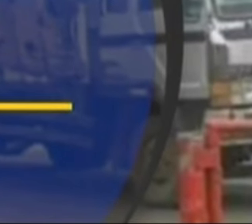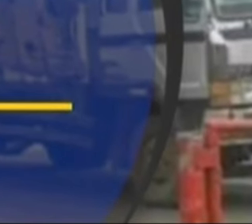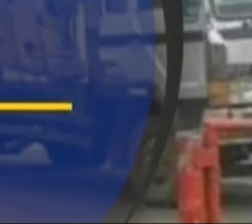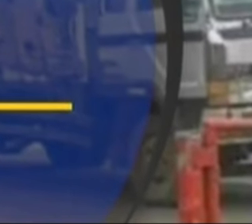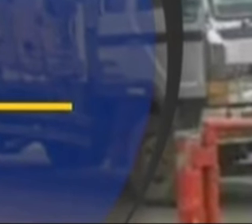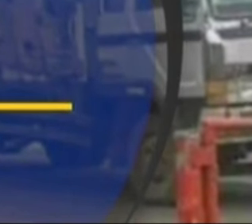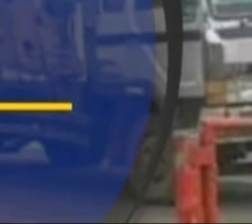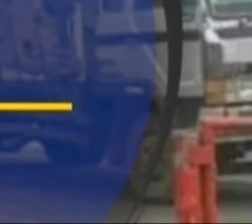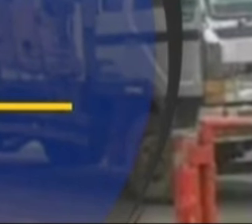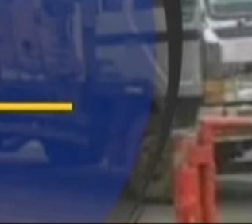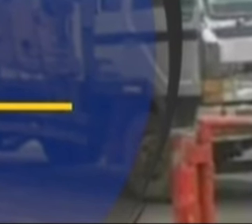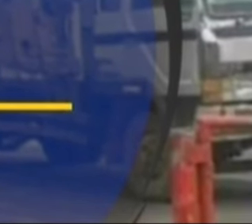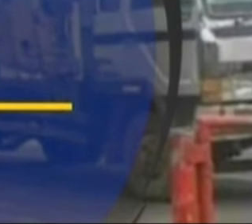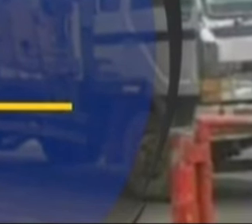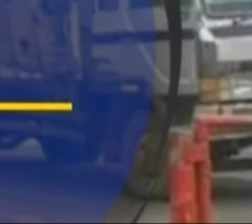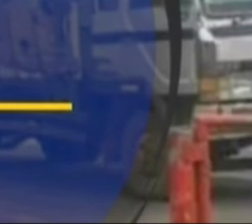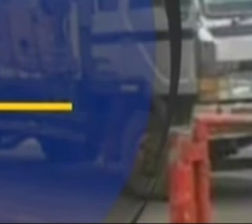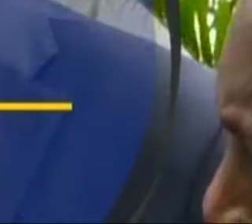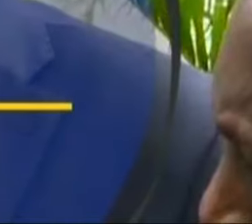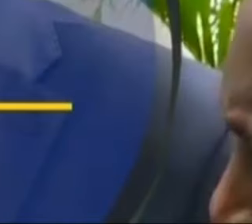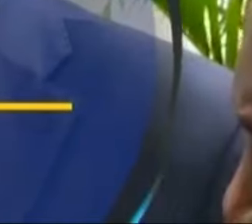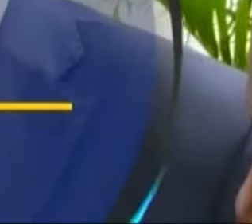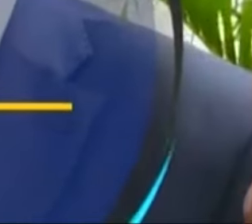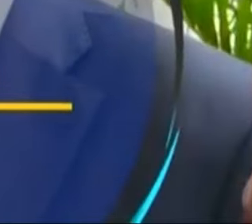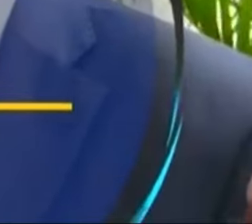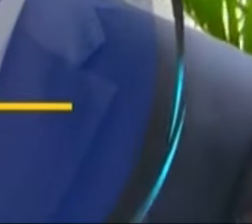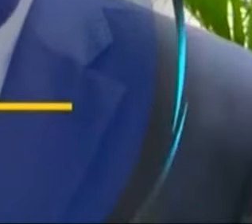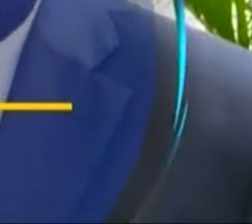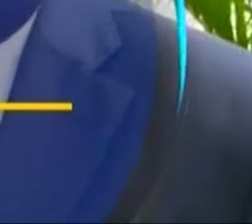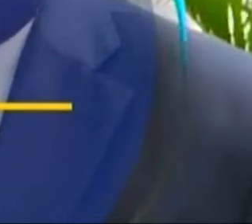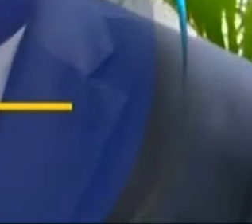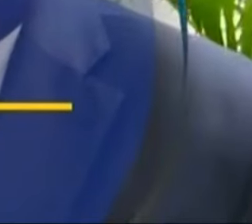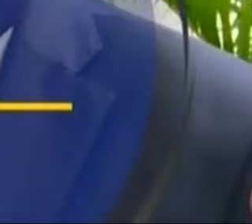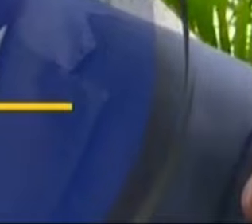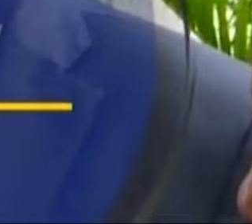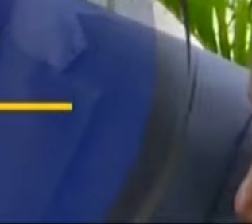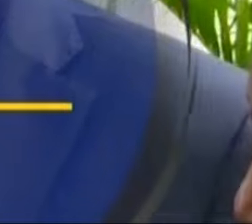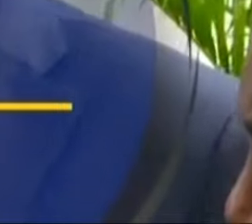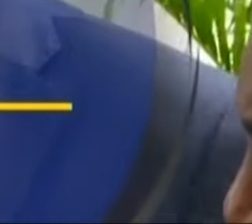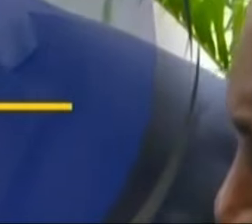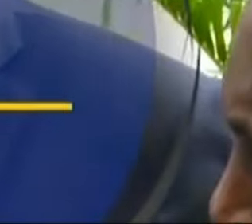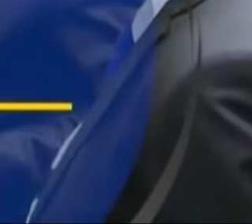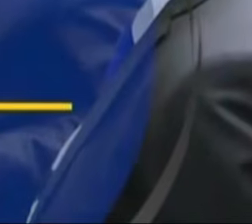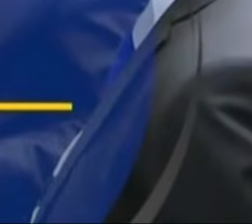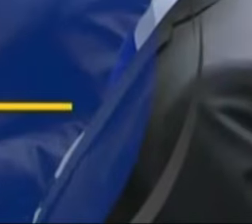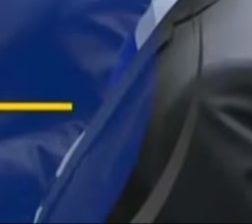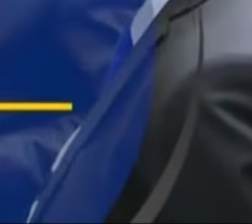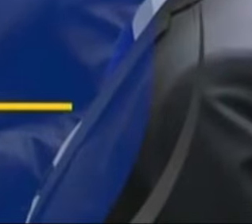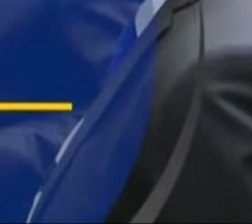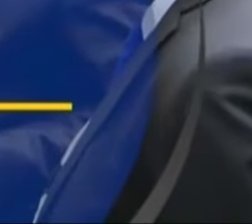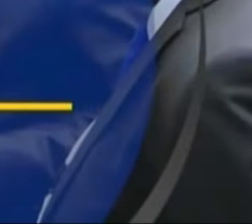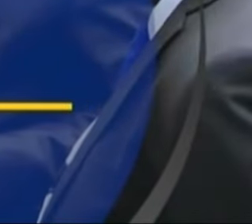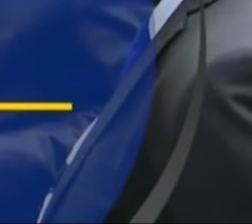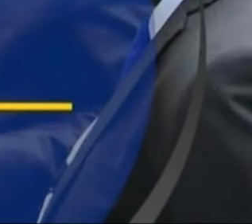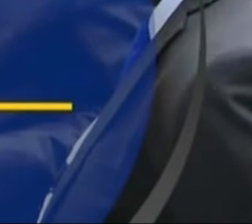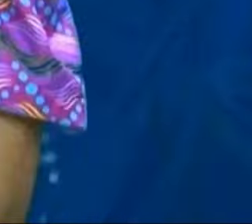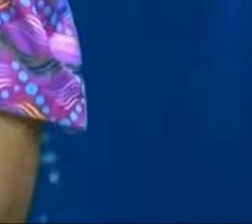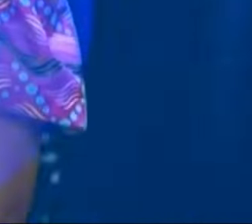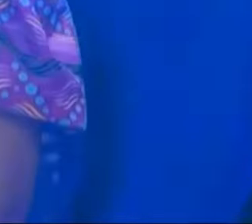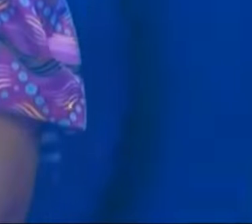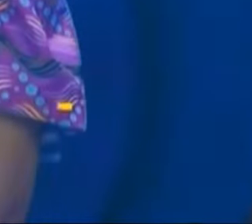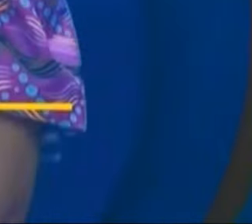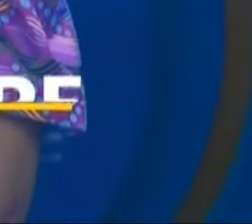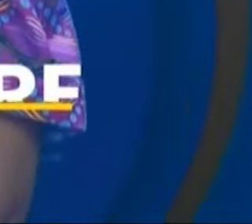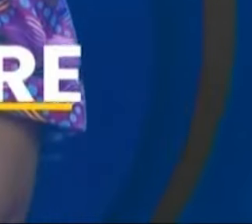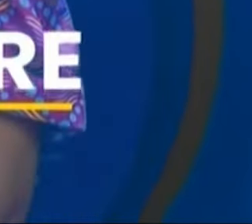la RDC et l'Ouganda. Et nous recevons dans ce journal une invitée. Il s'agit de Madame